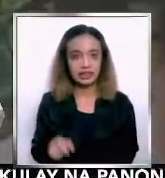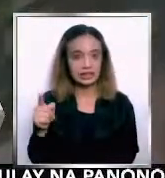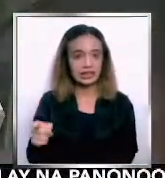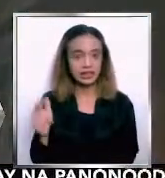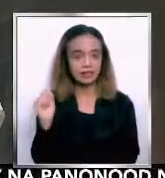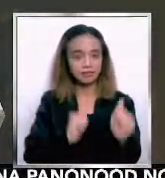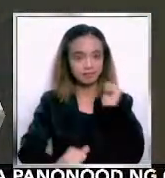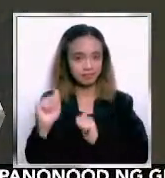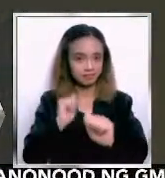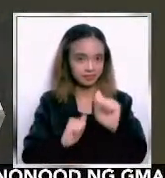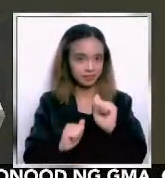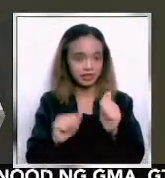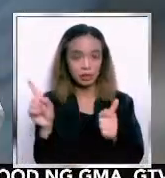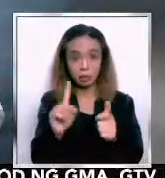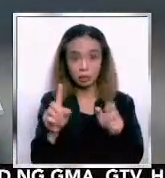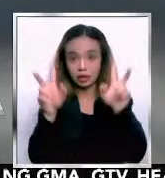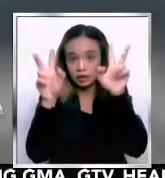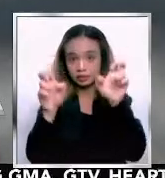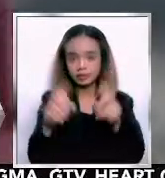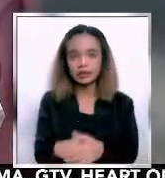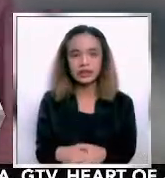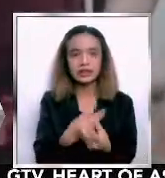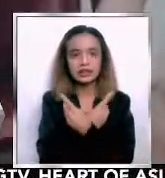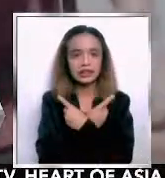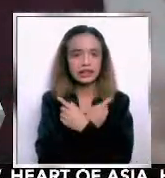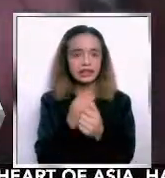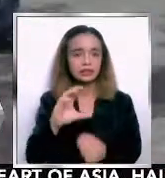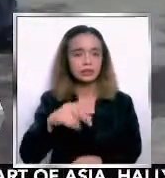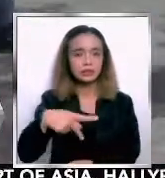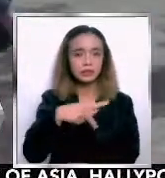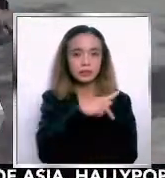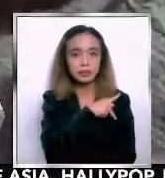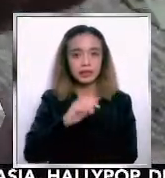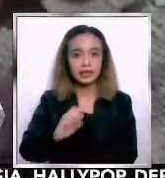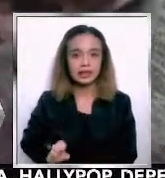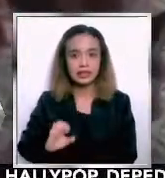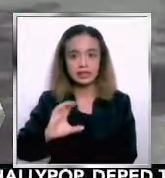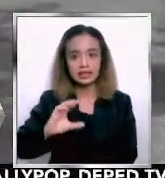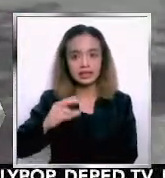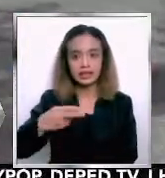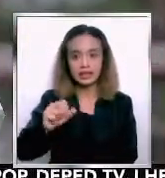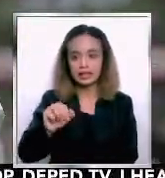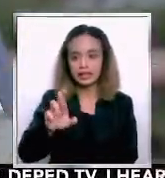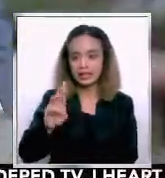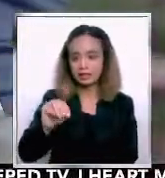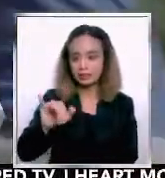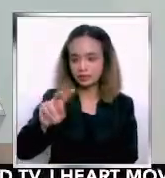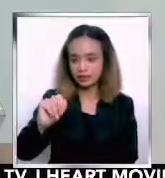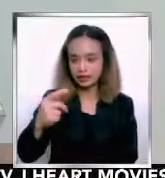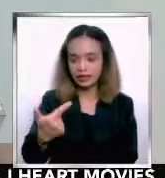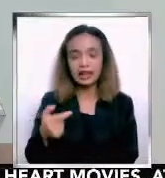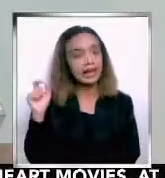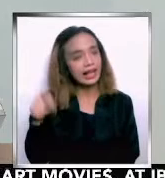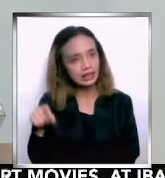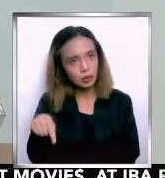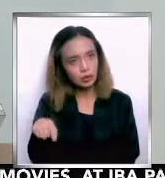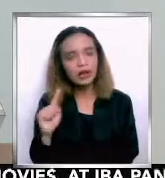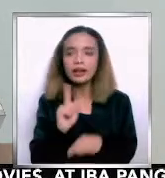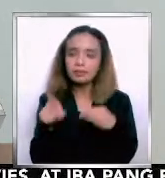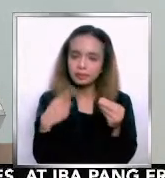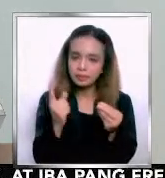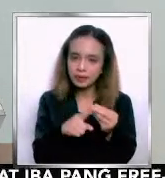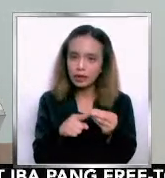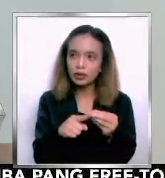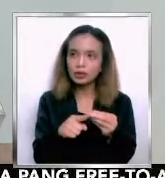Studios Presents, Dear Prince Charming, kasama leading man niyang si Abdul Rahman. Tungkol po ito sa isang babae po